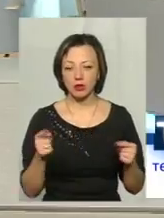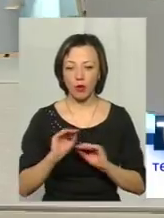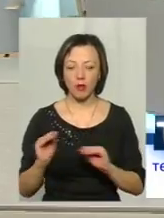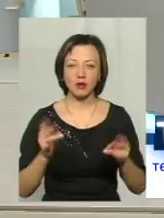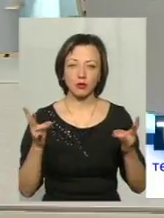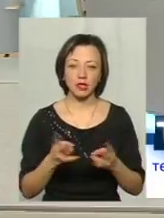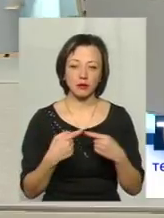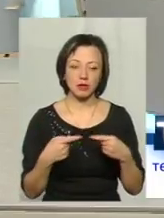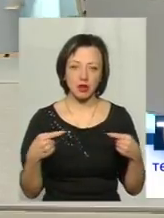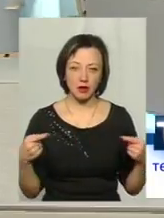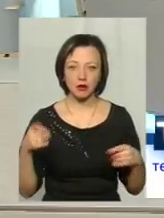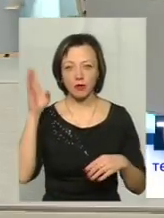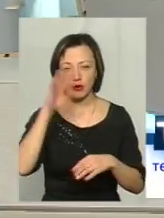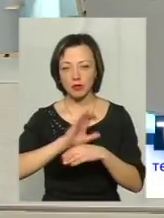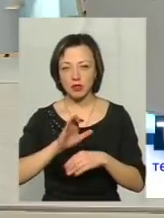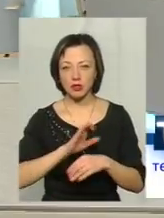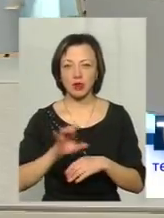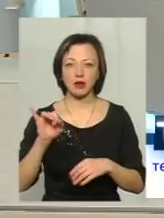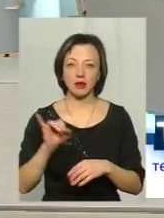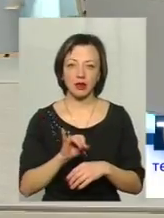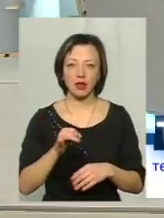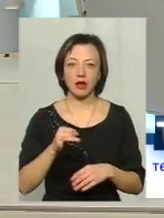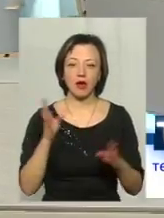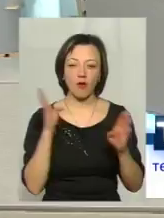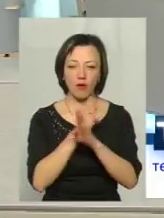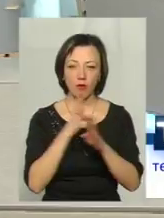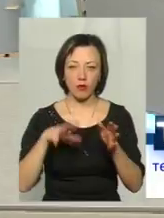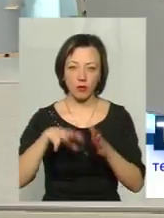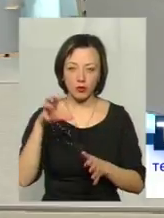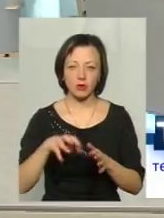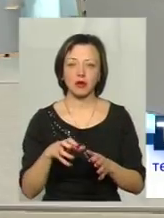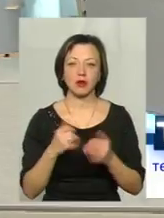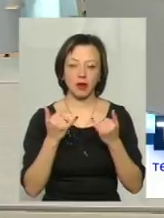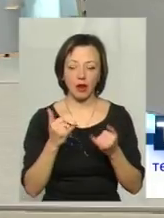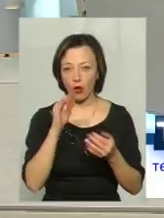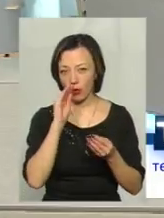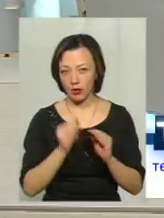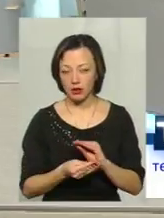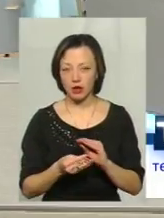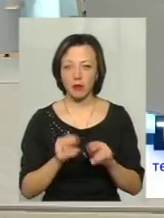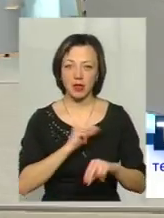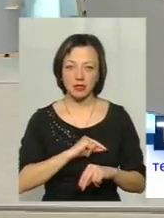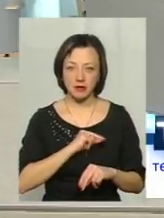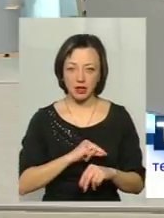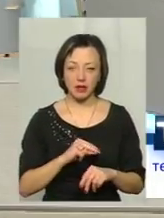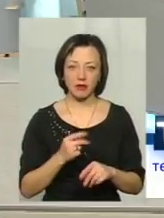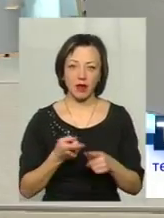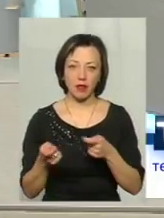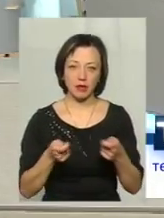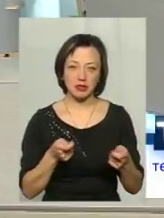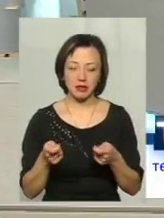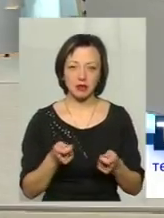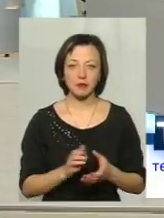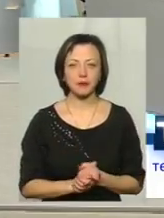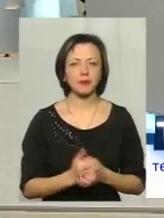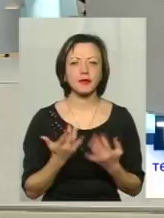необхідними засобами, і водопостачання, і водовідведення, і фільтровентиляція, предназначене для укриття працівників адміністрації. На